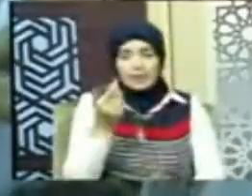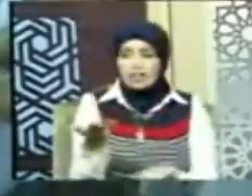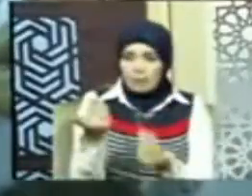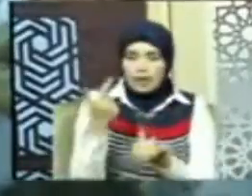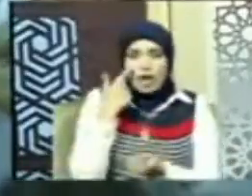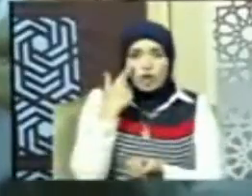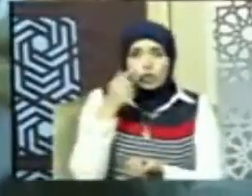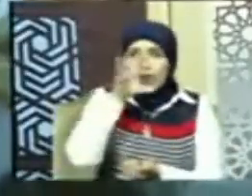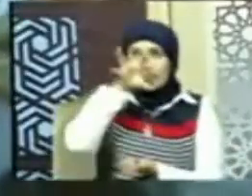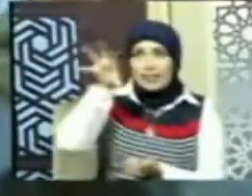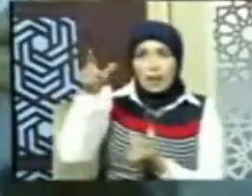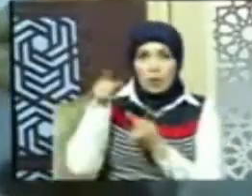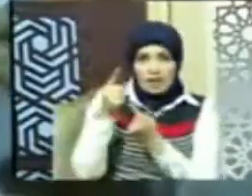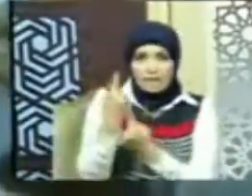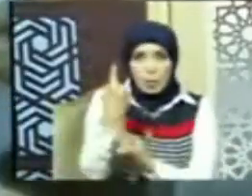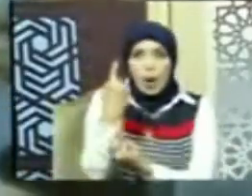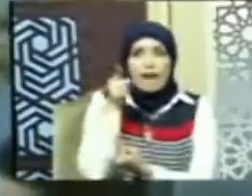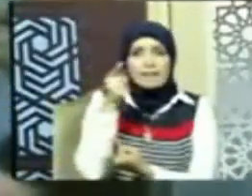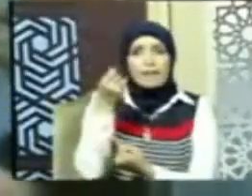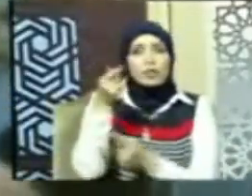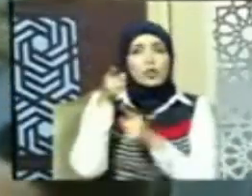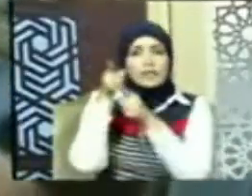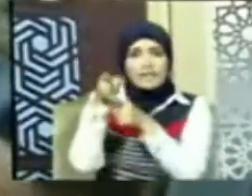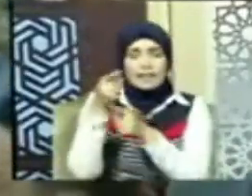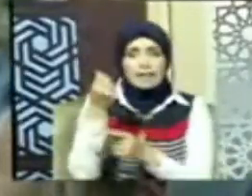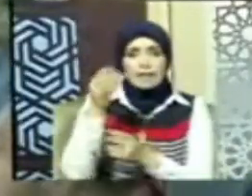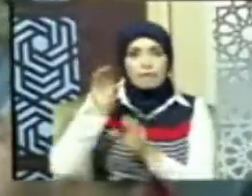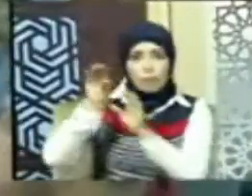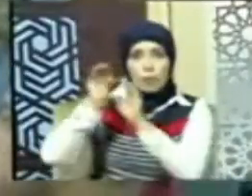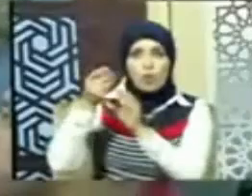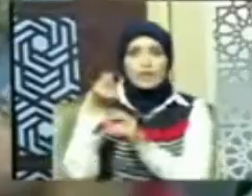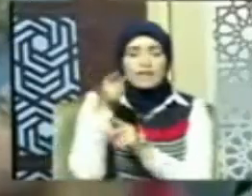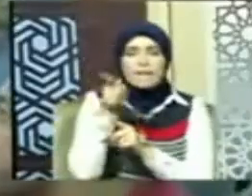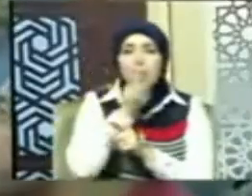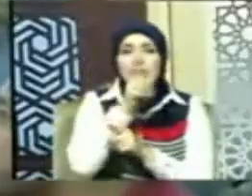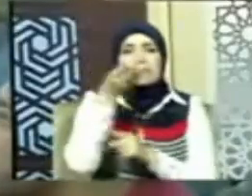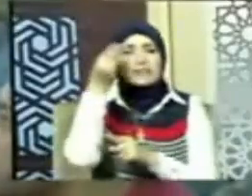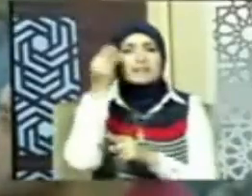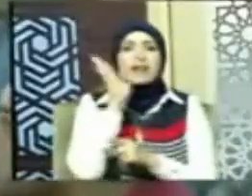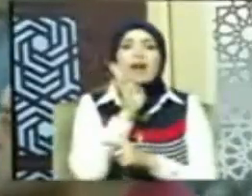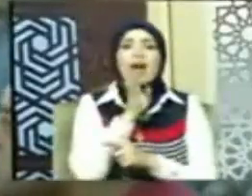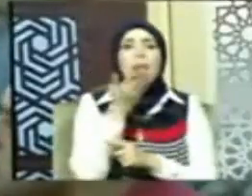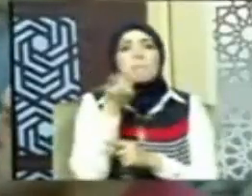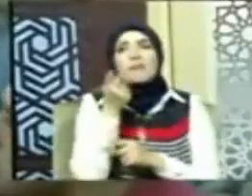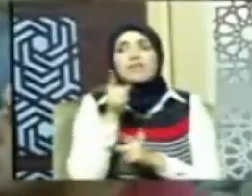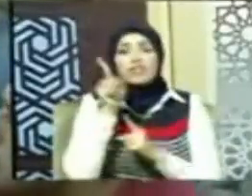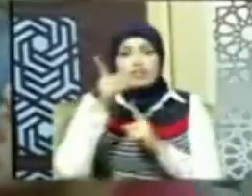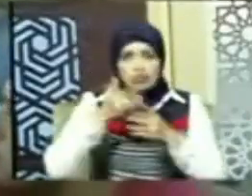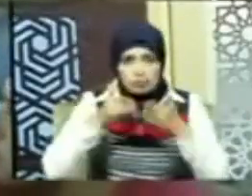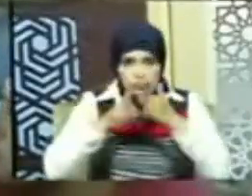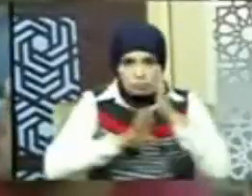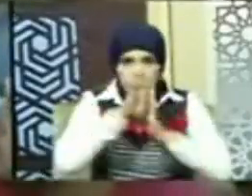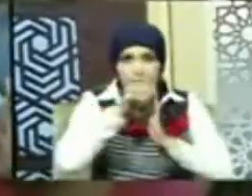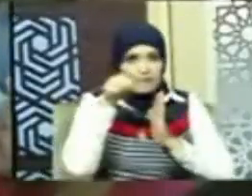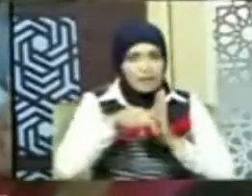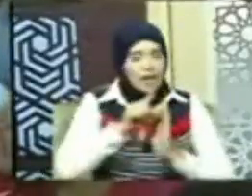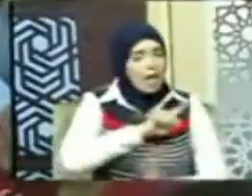وحيث يكون الجهل يكون التخلف. أروني أي دولة أو أمة أو شعب أو